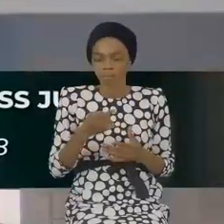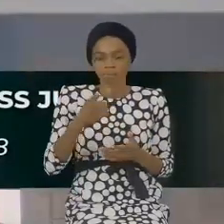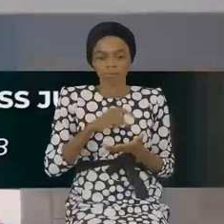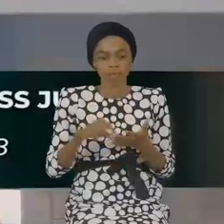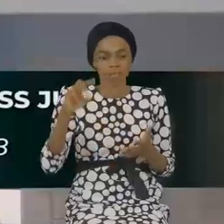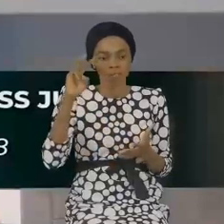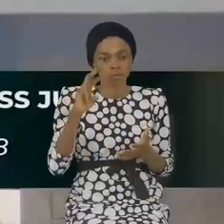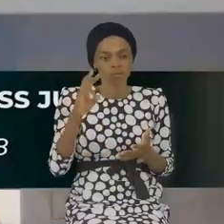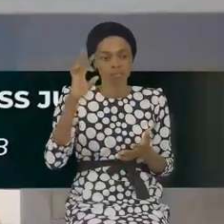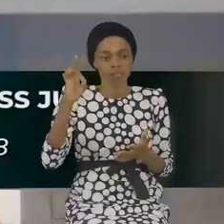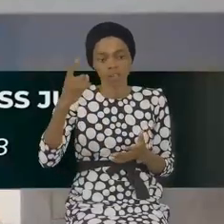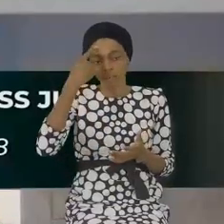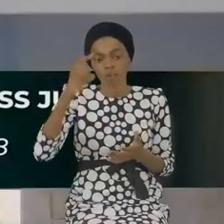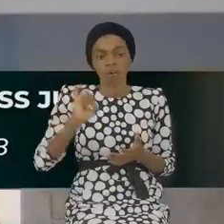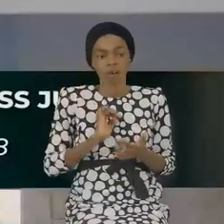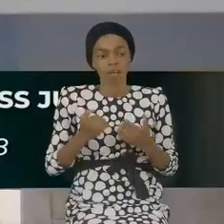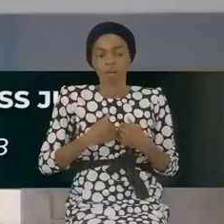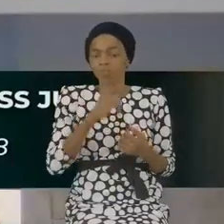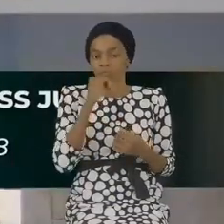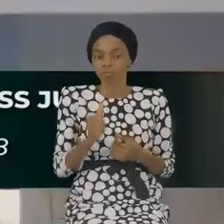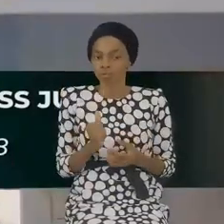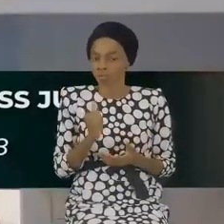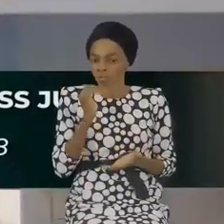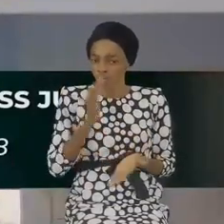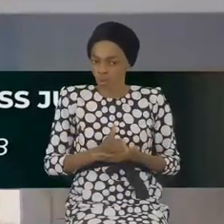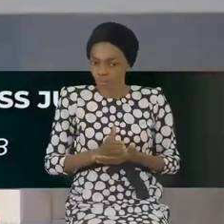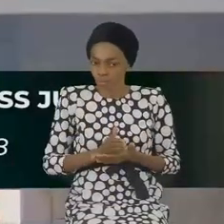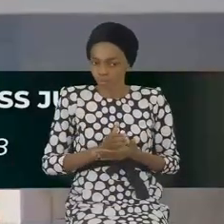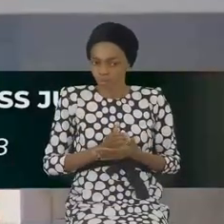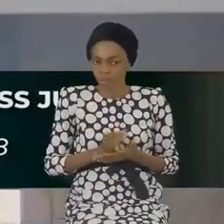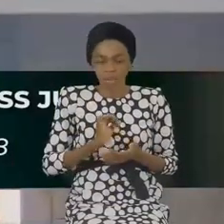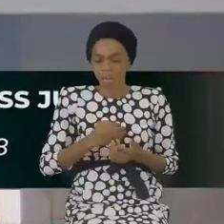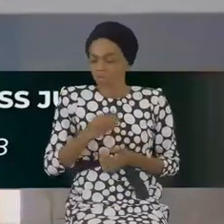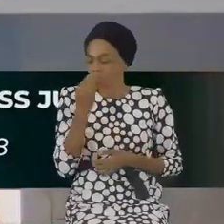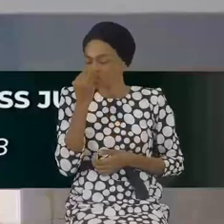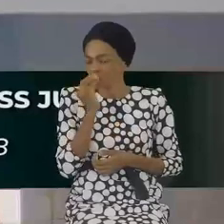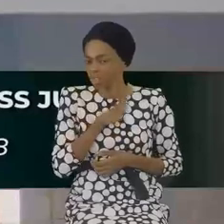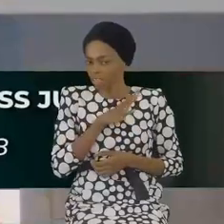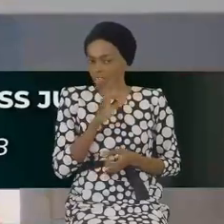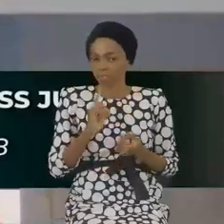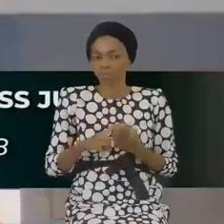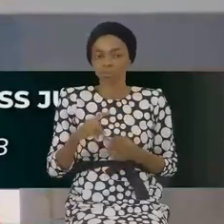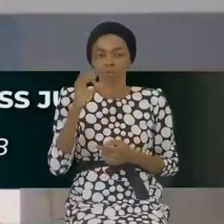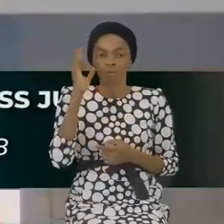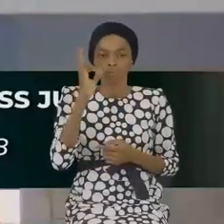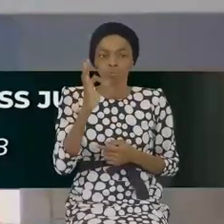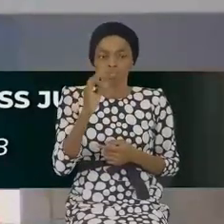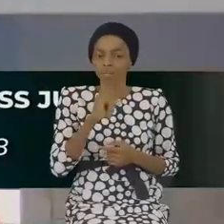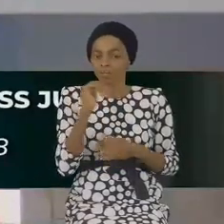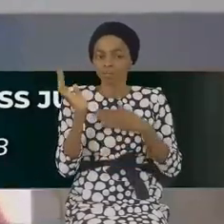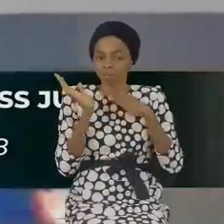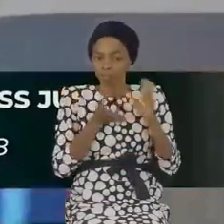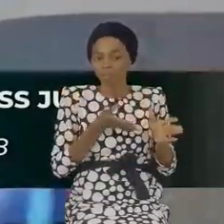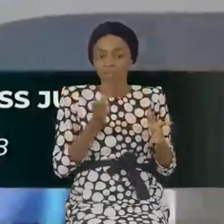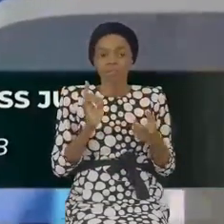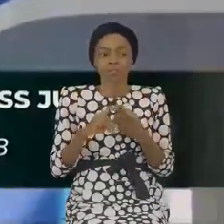Verset 27, car je vous ai annoncé, je n'ai pas négligé de vous annoncer tout le conseil